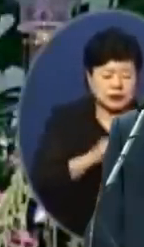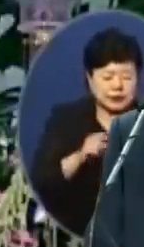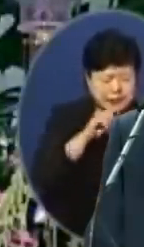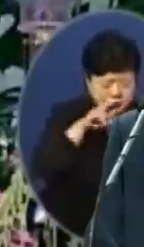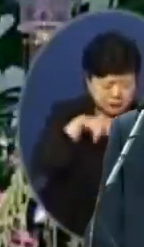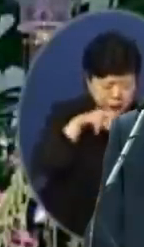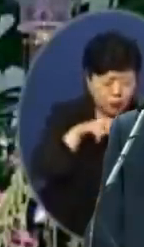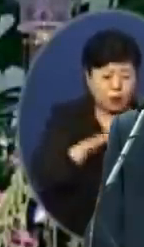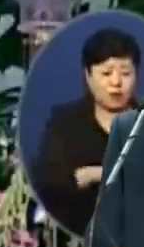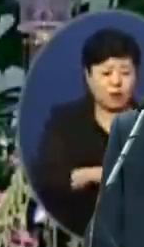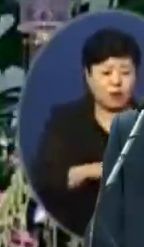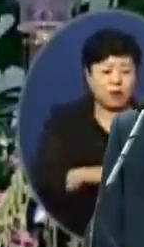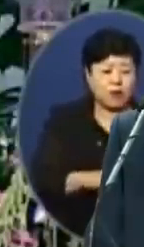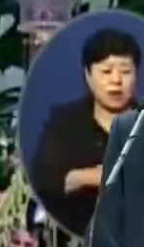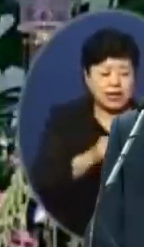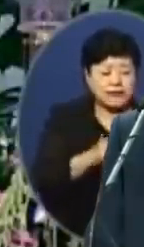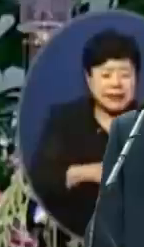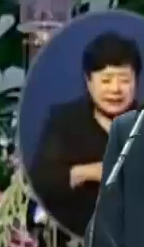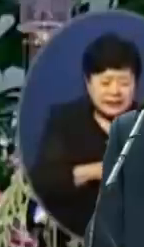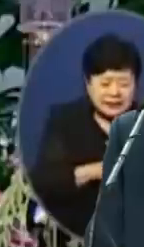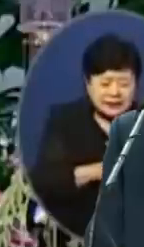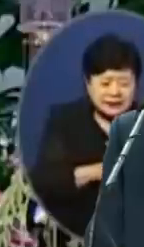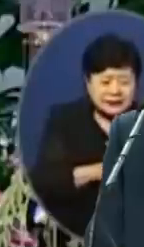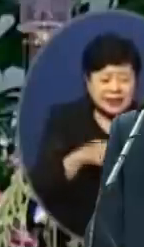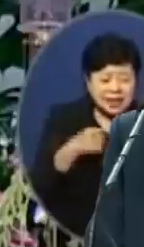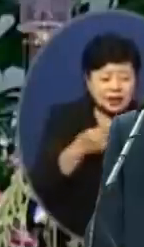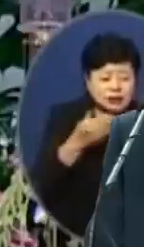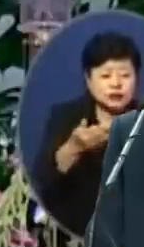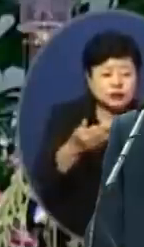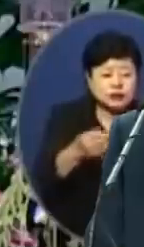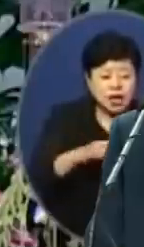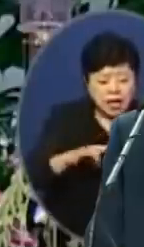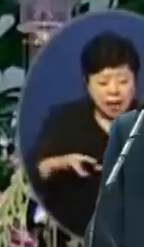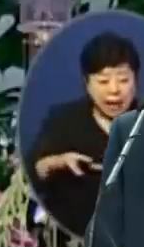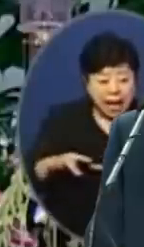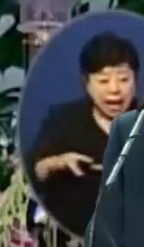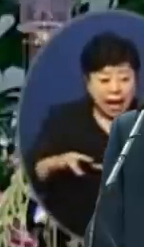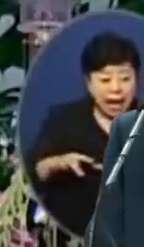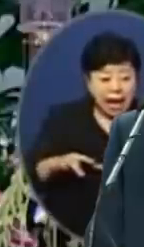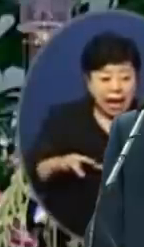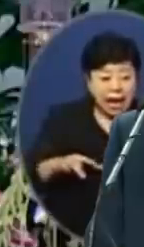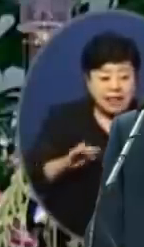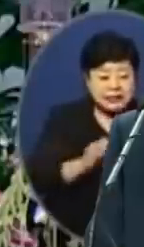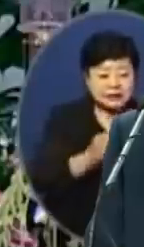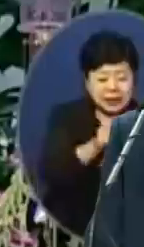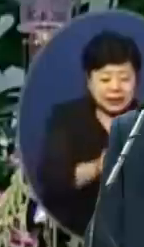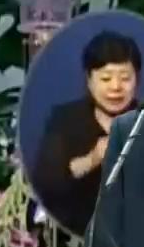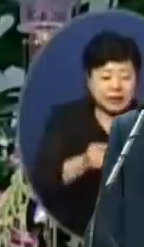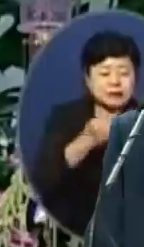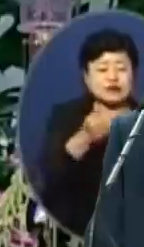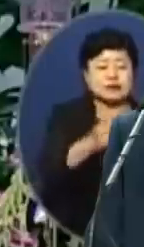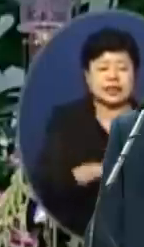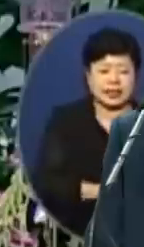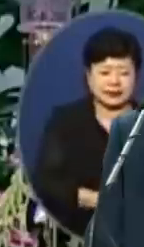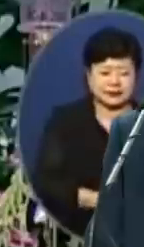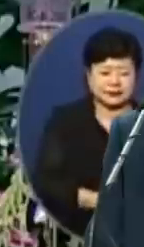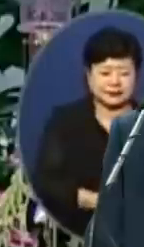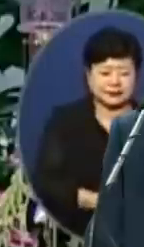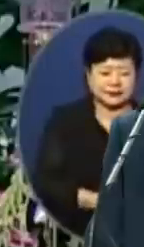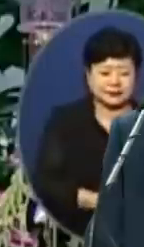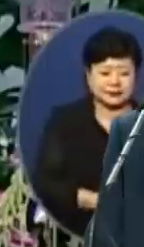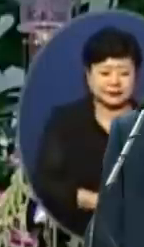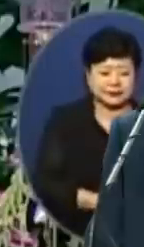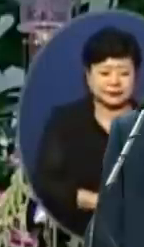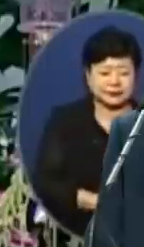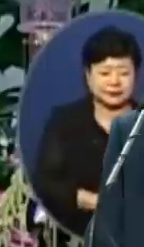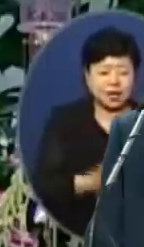말씀이 로고스로서 하나님의 뜻을 가르쳐 주시고 레마로서 그 직접 하나님이 말씀해 주시는 것입니다.